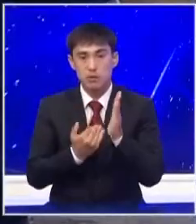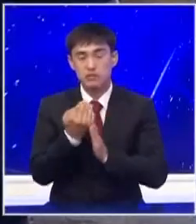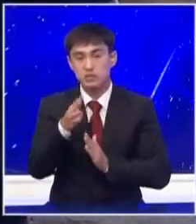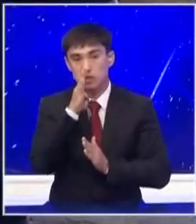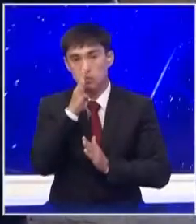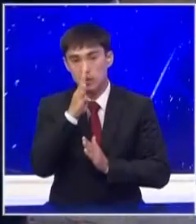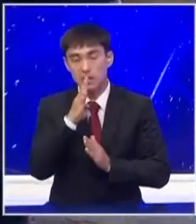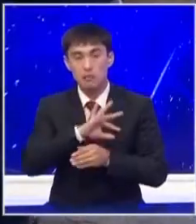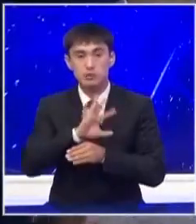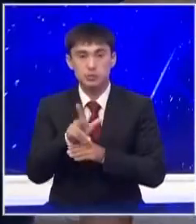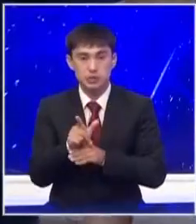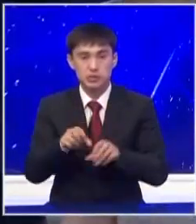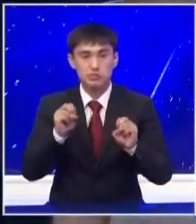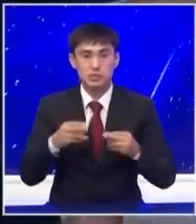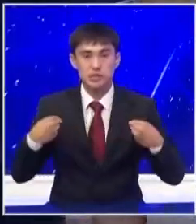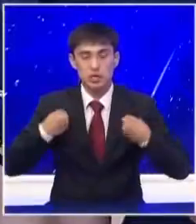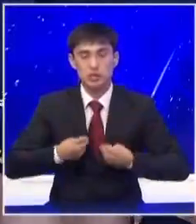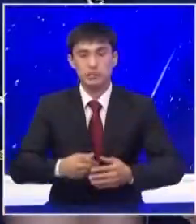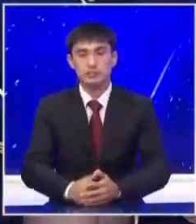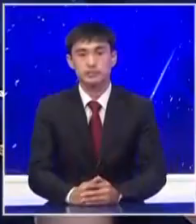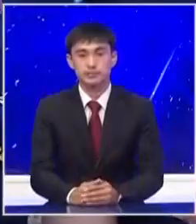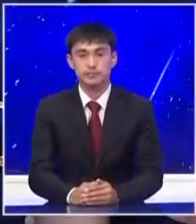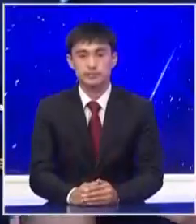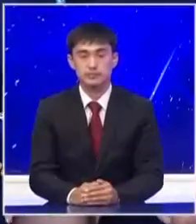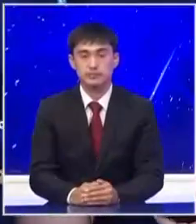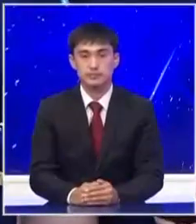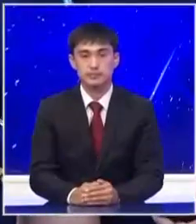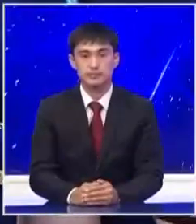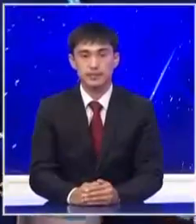заработной платы и обеспечения спецодеждой.